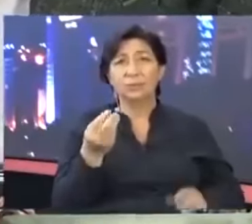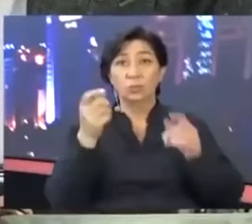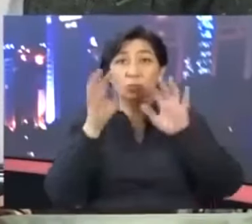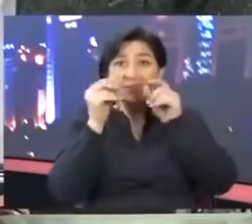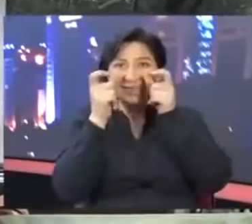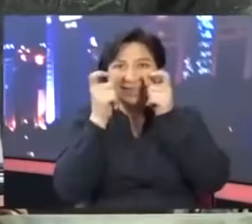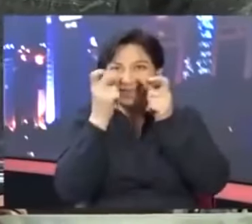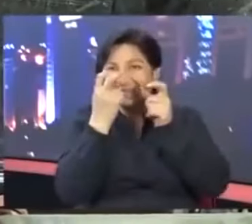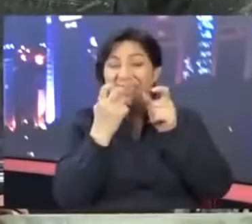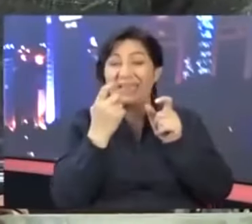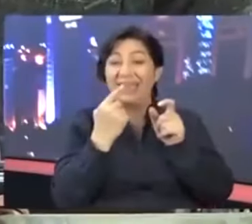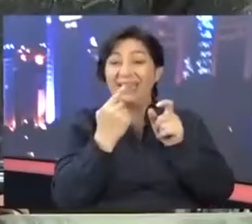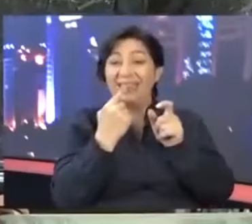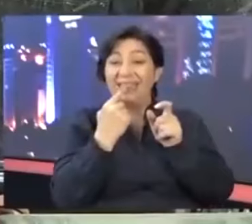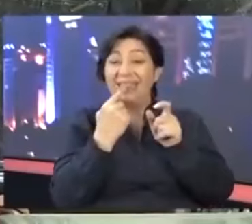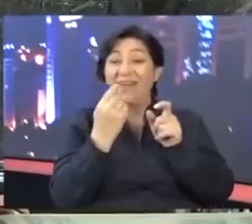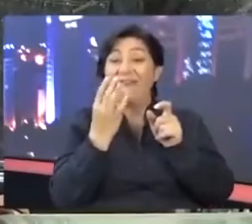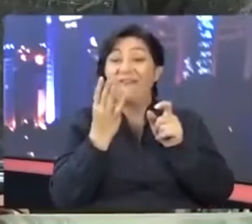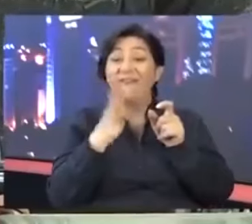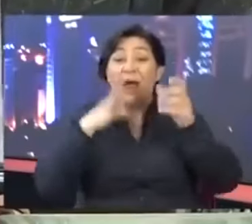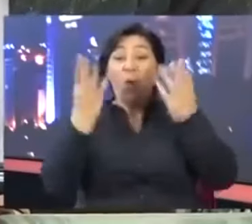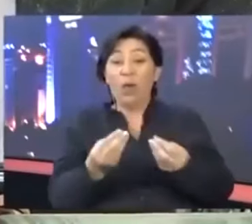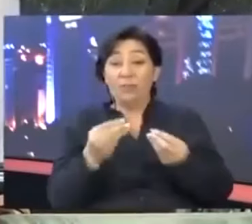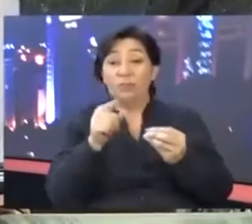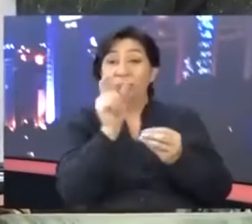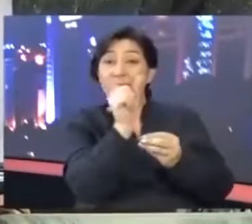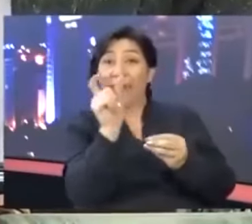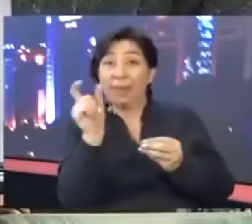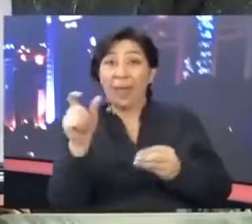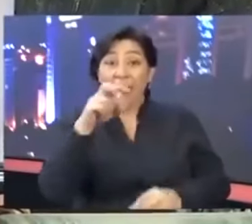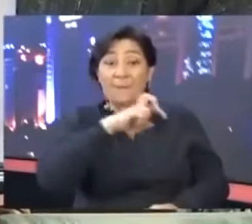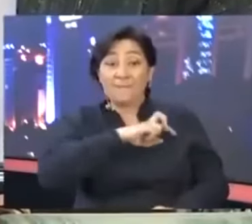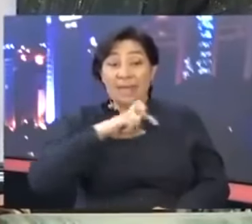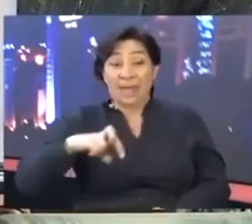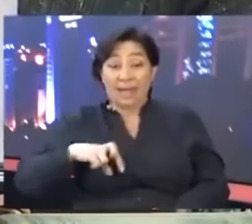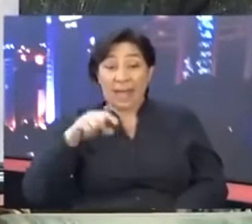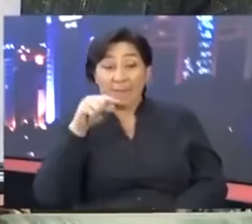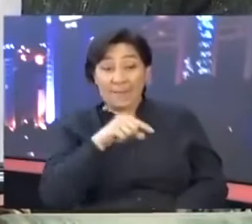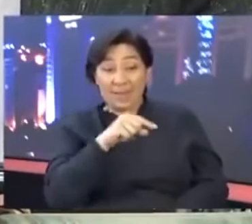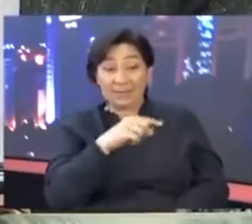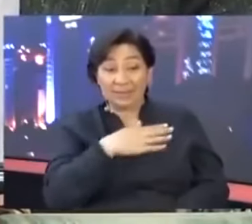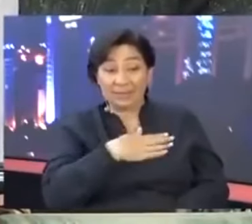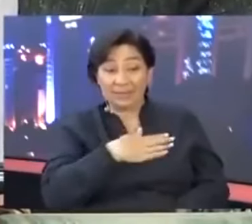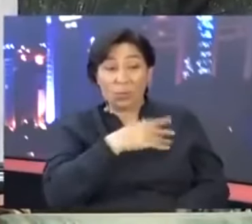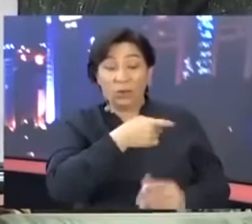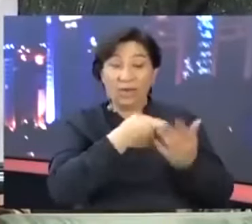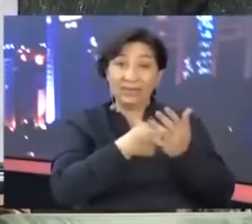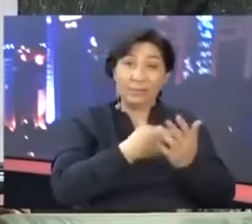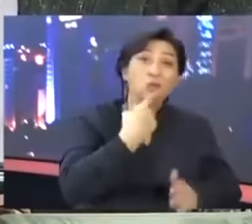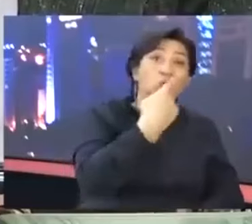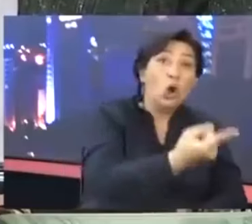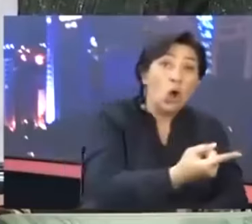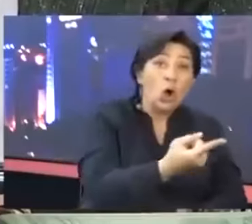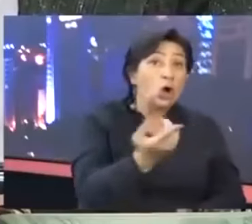dikkatim le söylüyorum dilinde var ettiği bu sözcükleri peygamber mi onun adına söylüyor